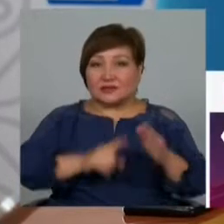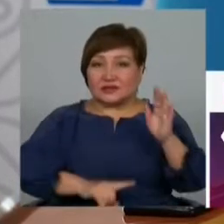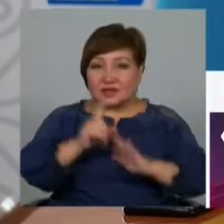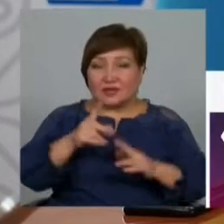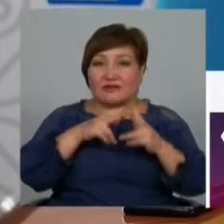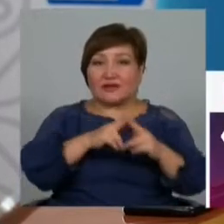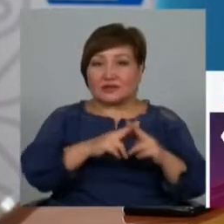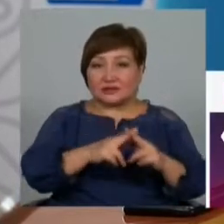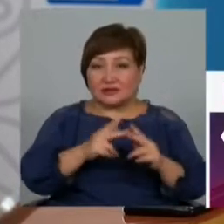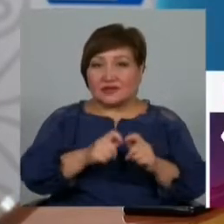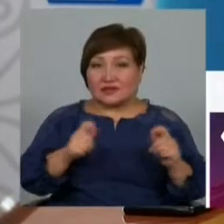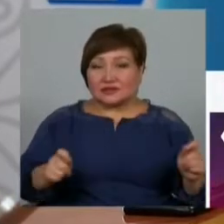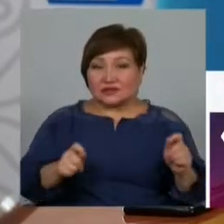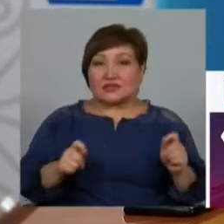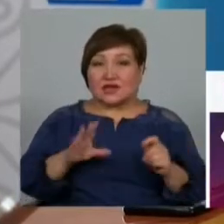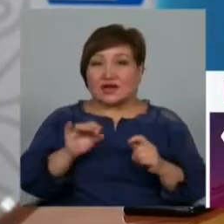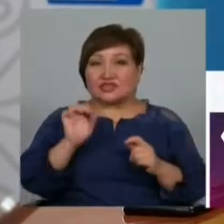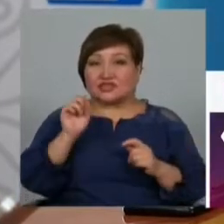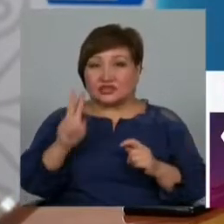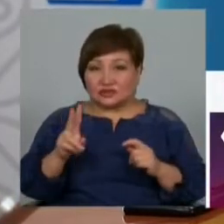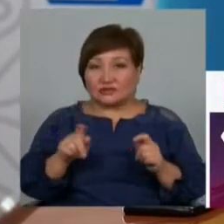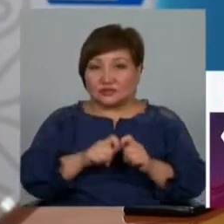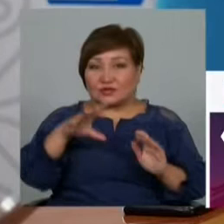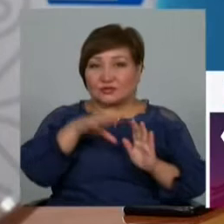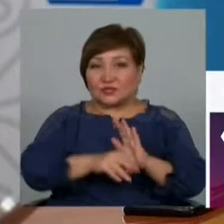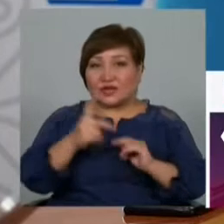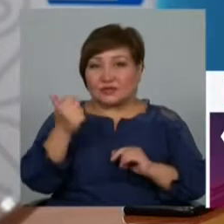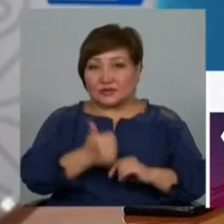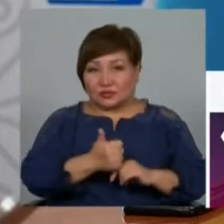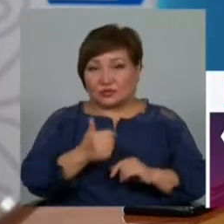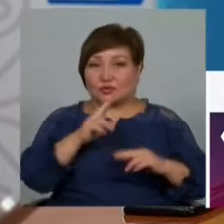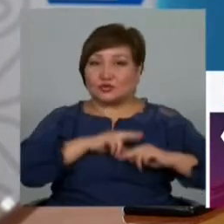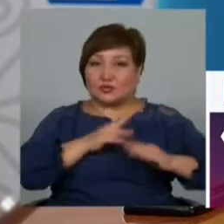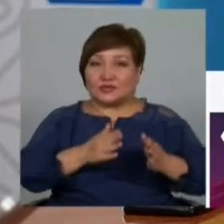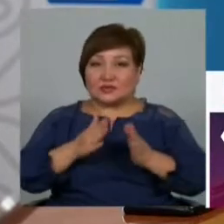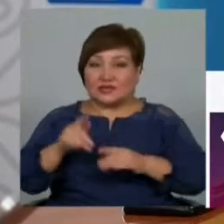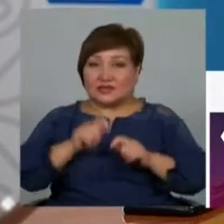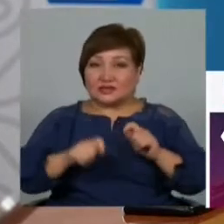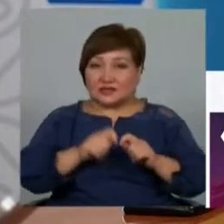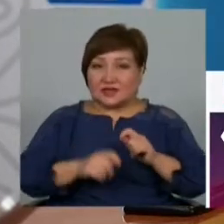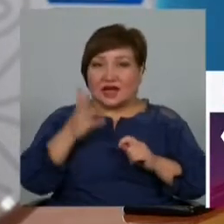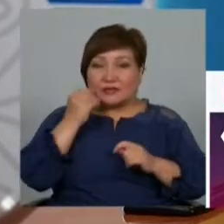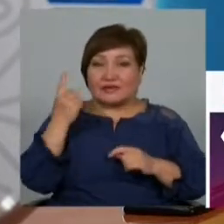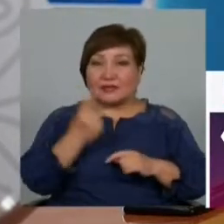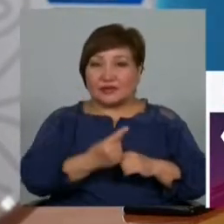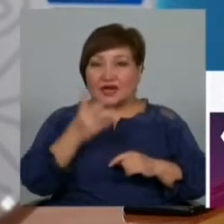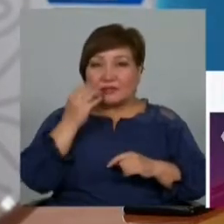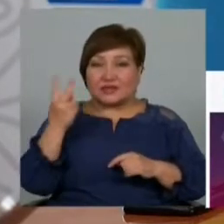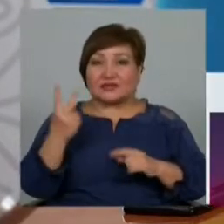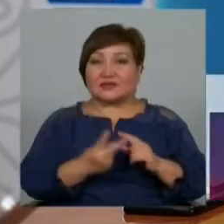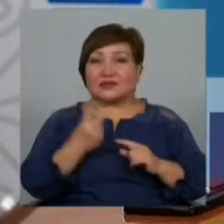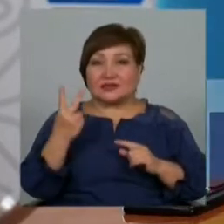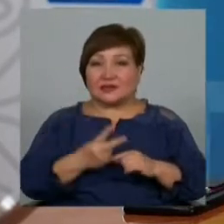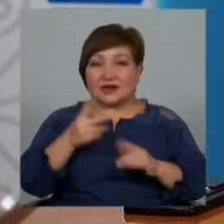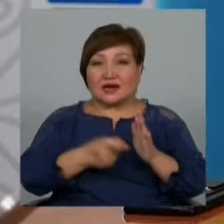вокзалдарымызда ашық жүйесі енгізіледі. Біз шамамен бір апта бойы бұл жобаны жұмыс режимінде тексердік. Алматы 1, Алматы 2, Қарағанды